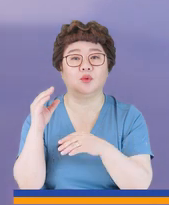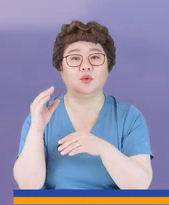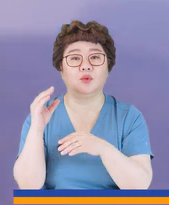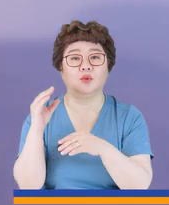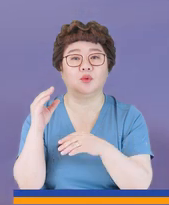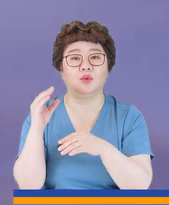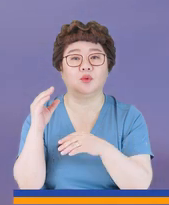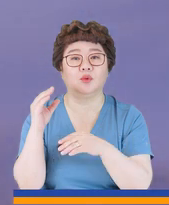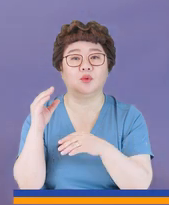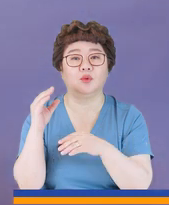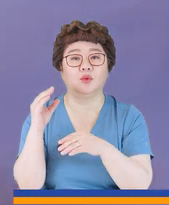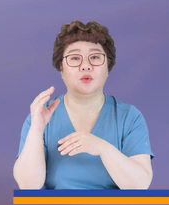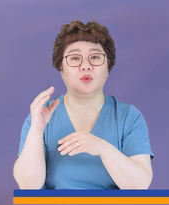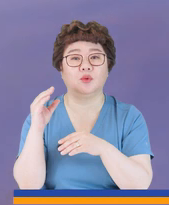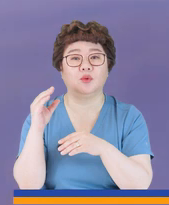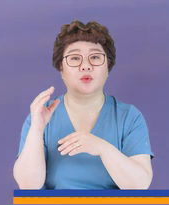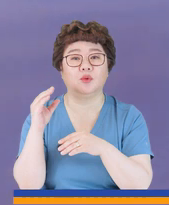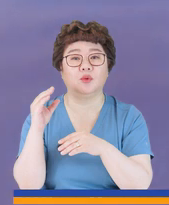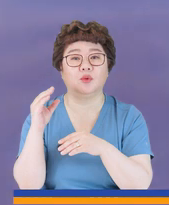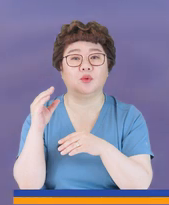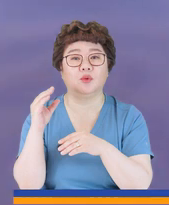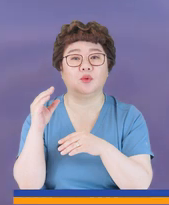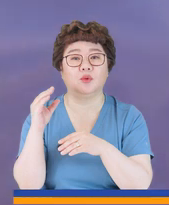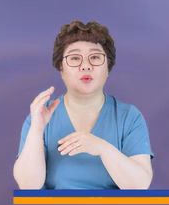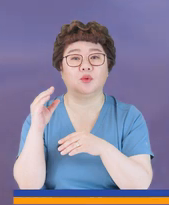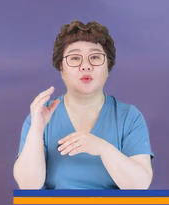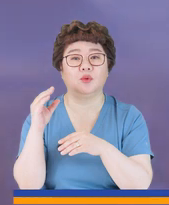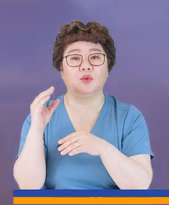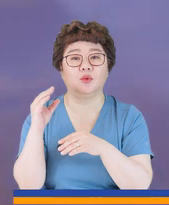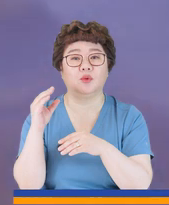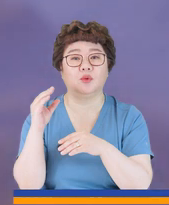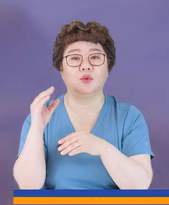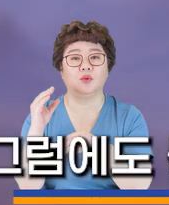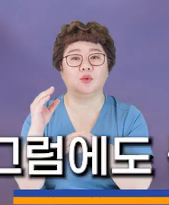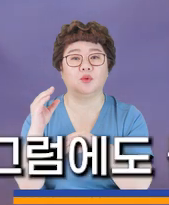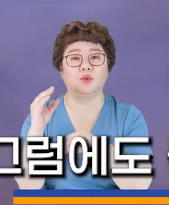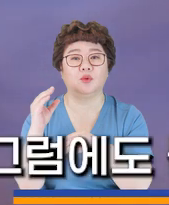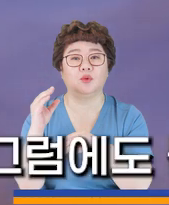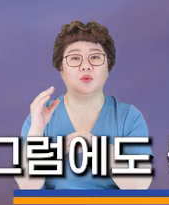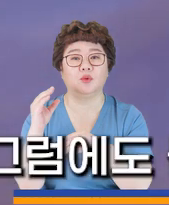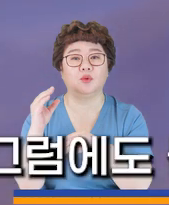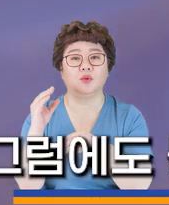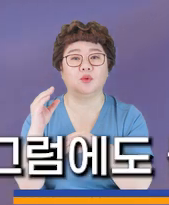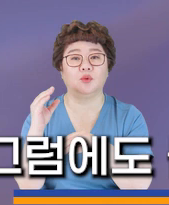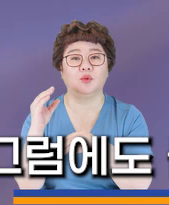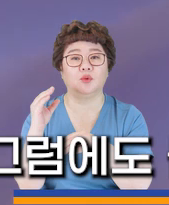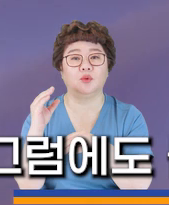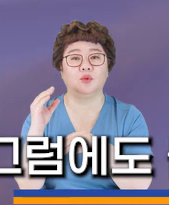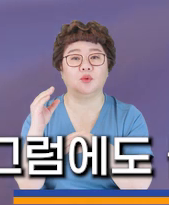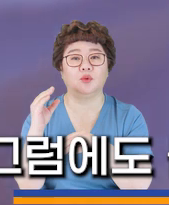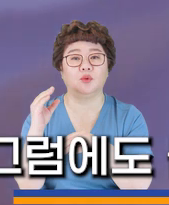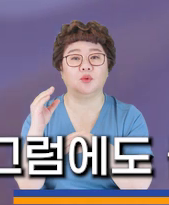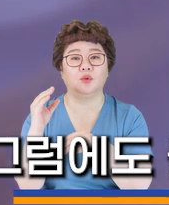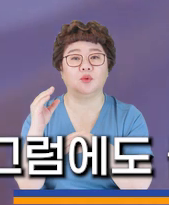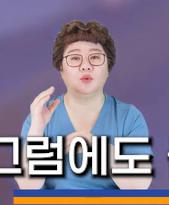이런 문화에서 어떻게 성을 아름답거나 필수적이라고 생각할 수 있겠습니까? 그럼에도 불구하고 모든